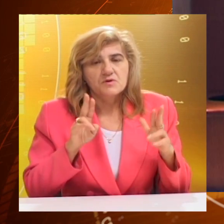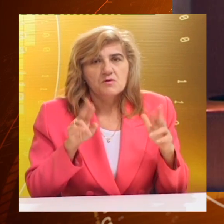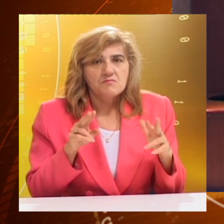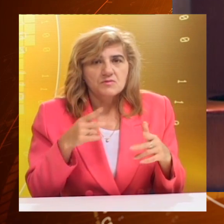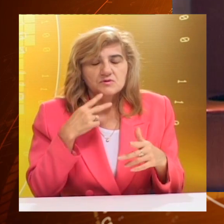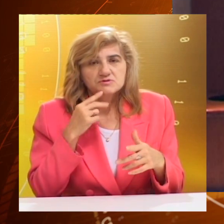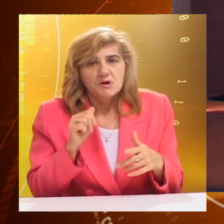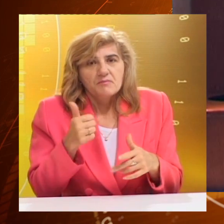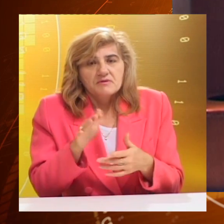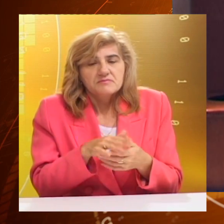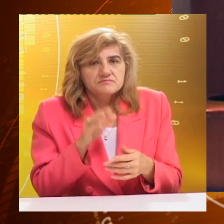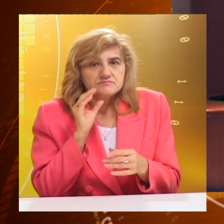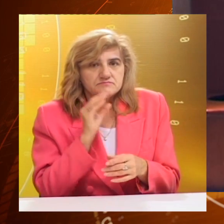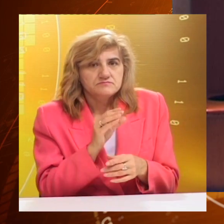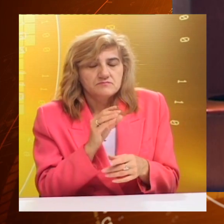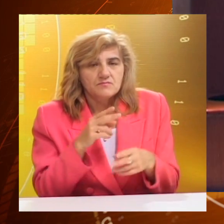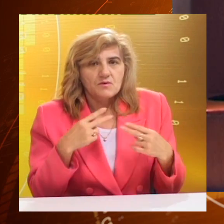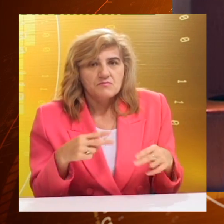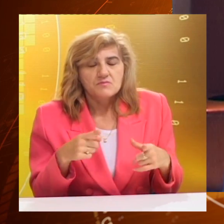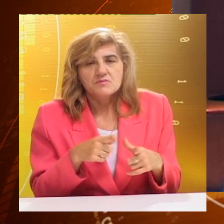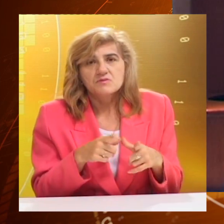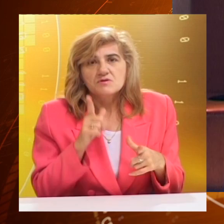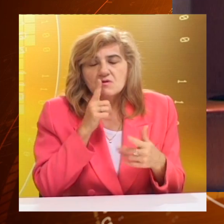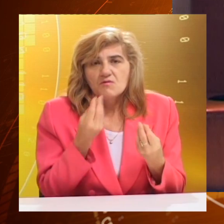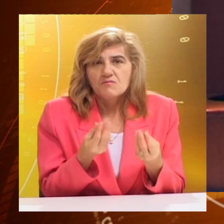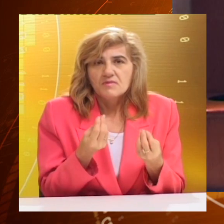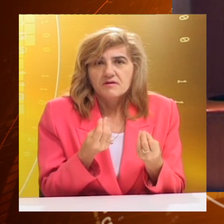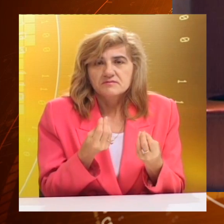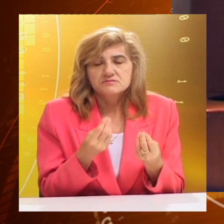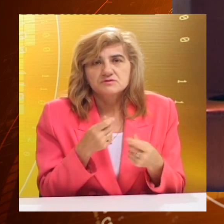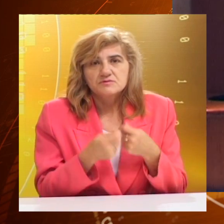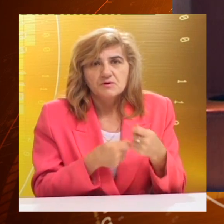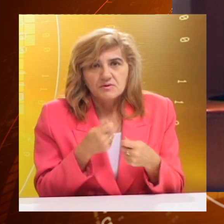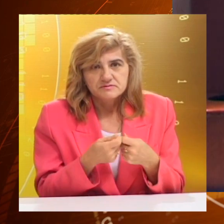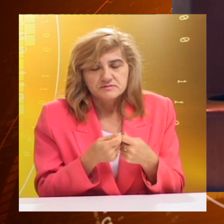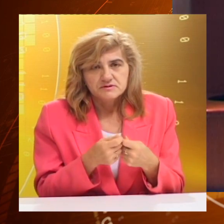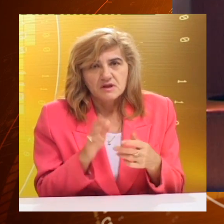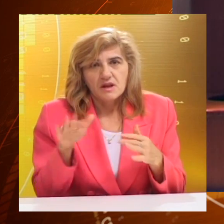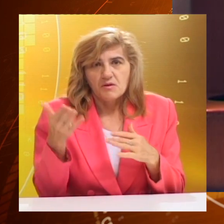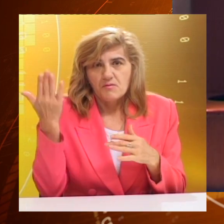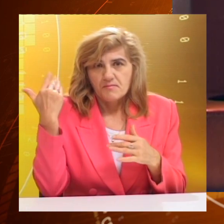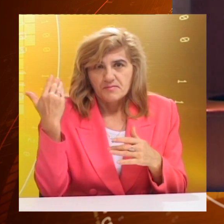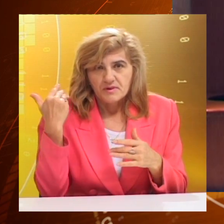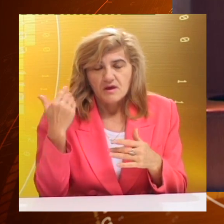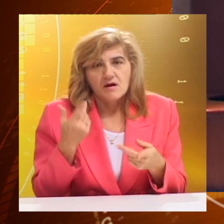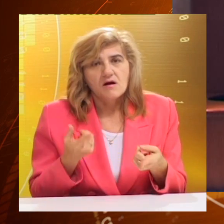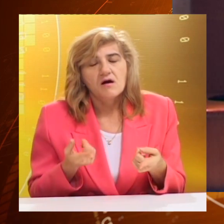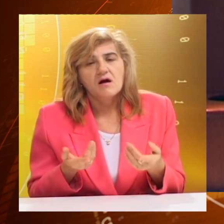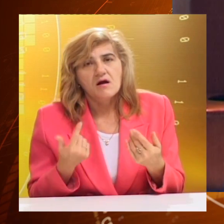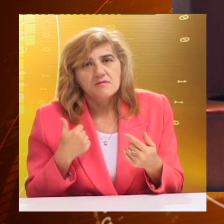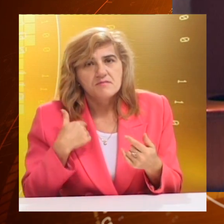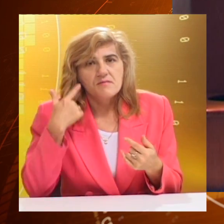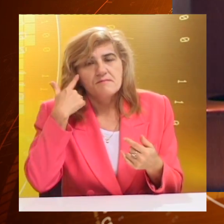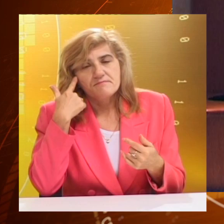prvom trenutku se može činiti obimnim i jeste obiman, novi je potpuno način vođenja evidencije u odnosu na ono na što smo mi do sada